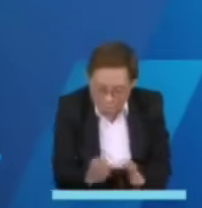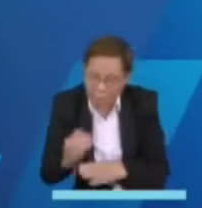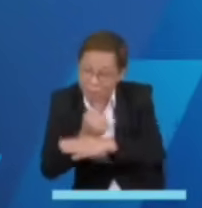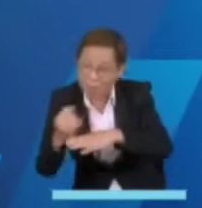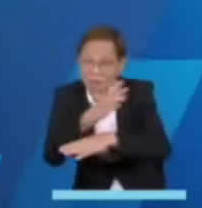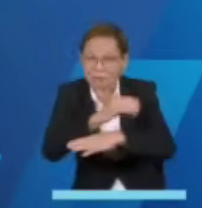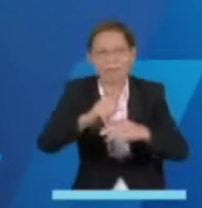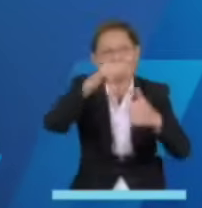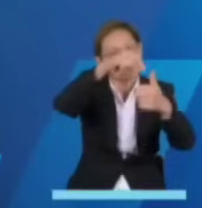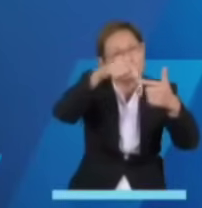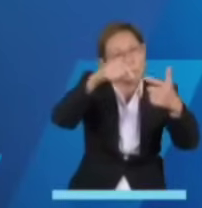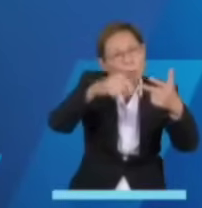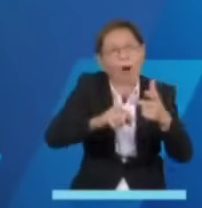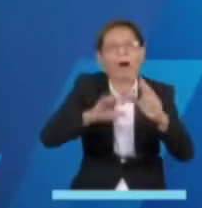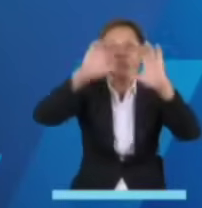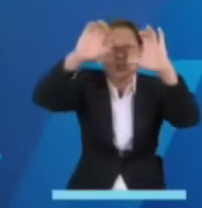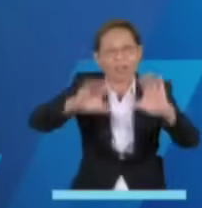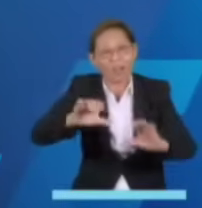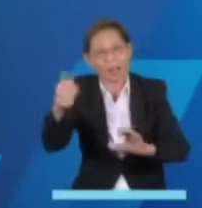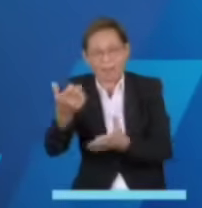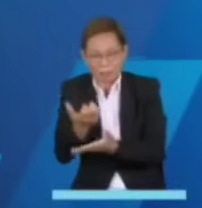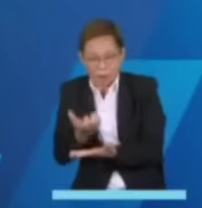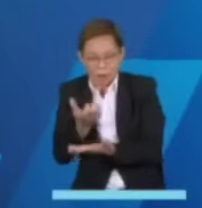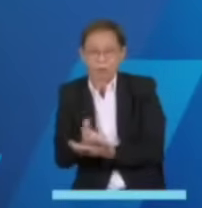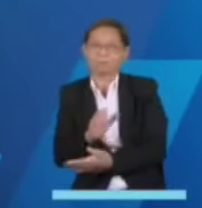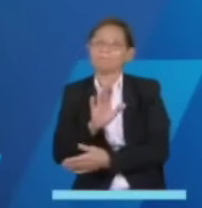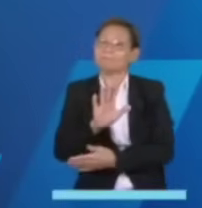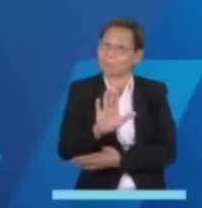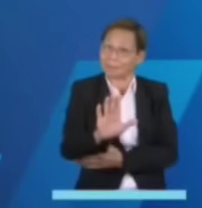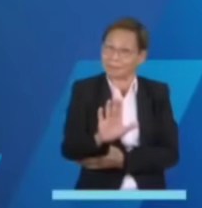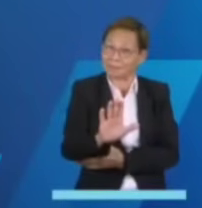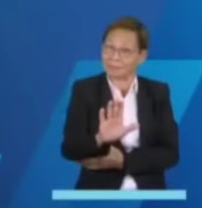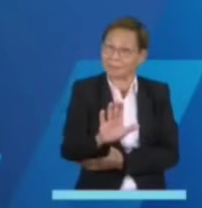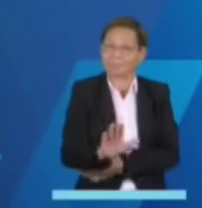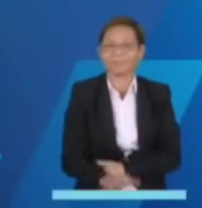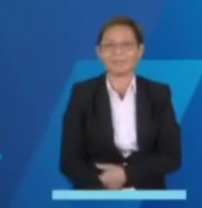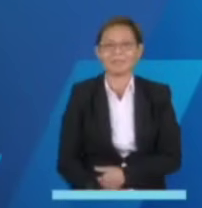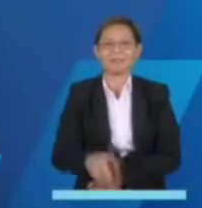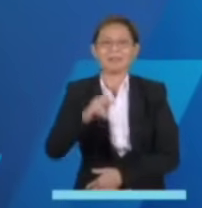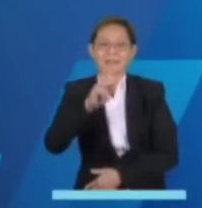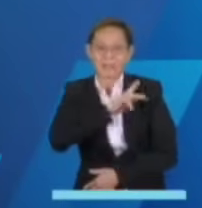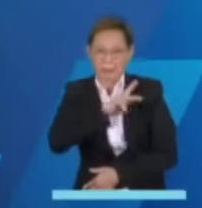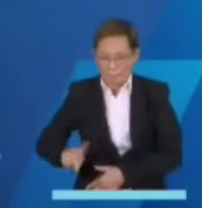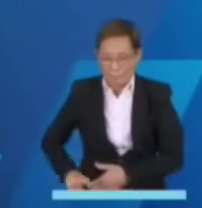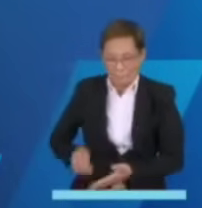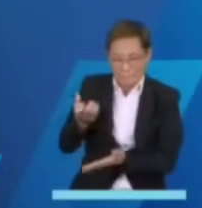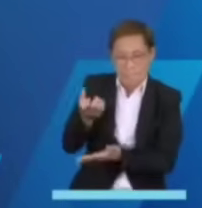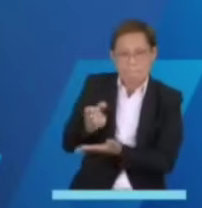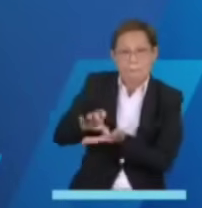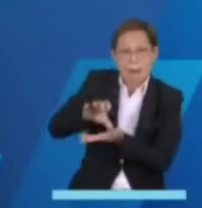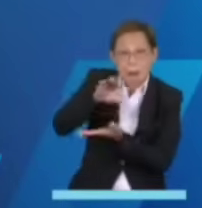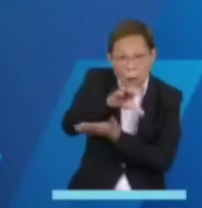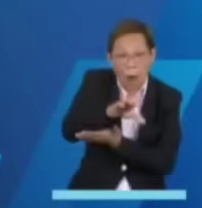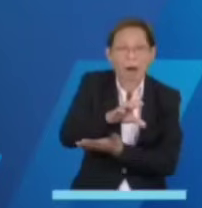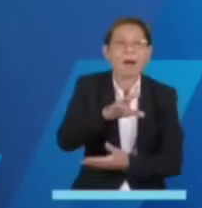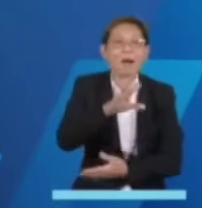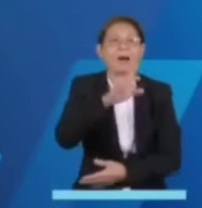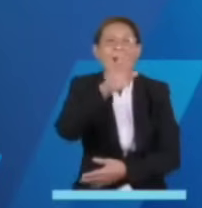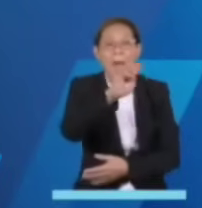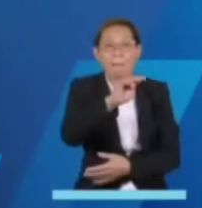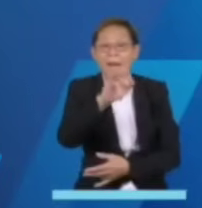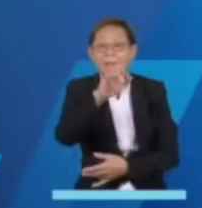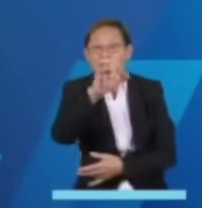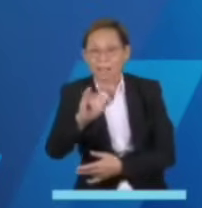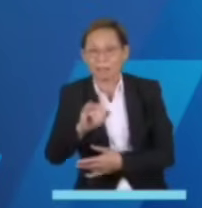beberapa pendekatan lain dalam ekonomi madani. Kementerian Pelaburan, Perdagangan dan Industri turut